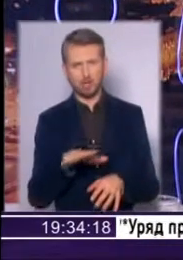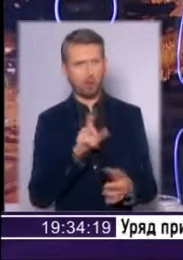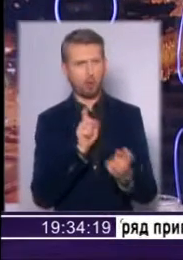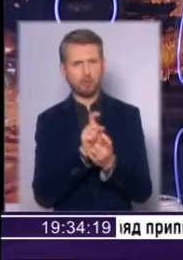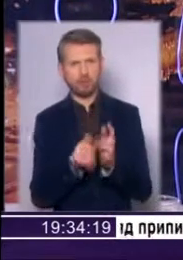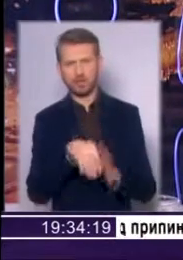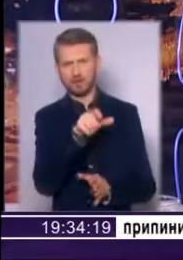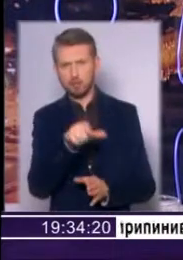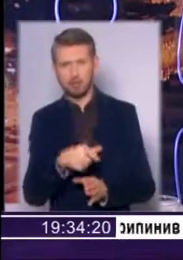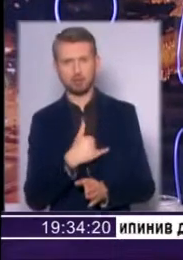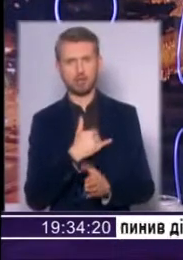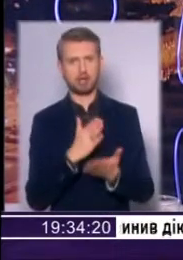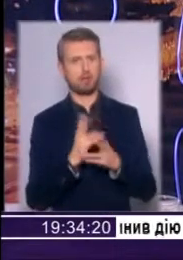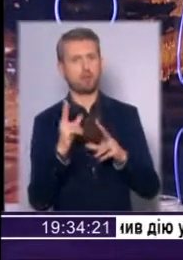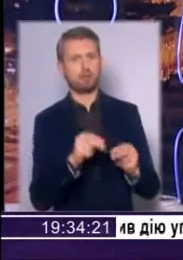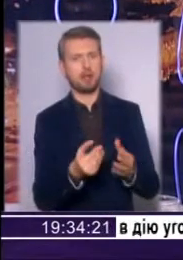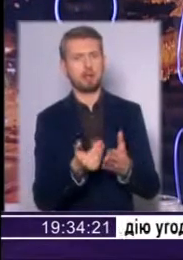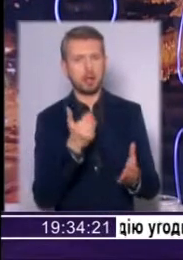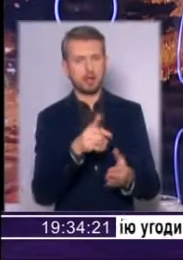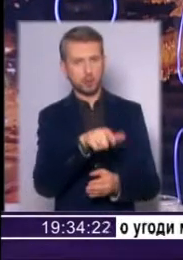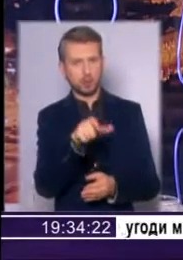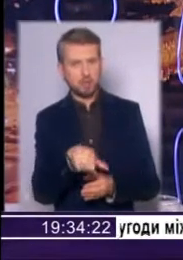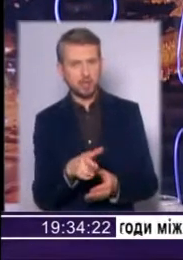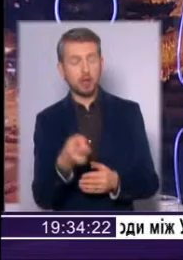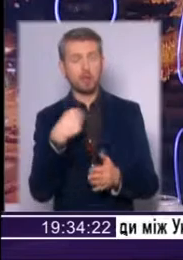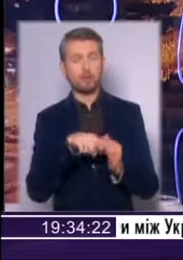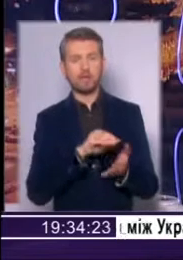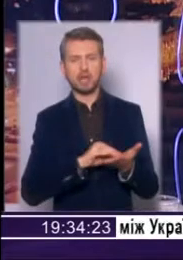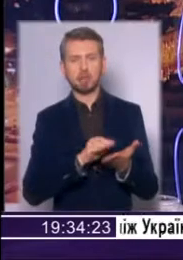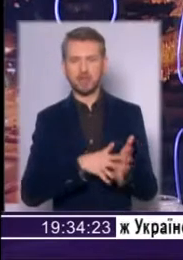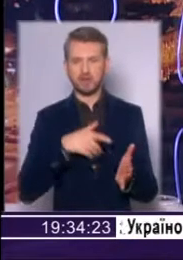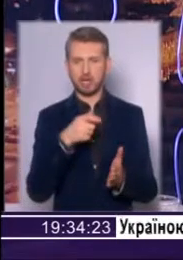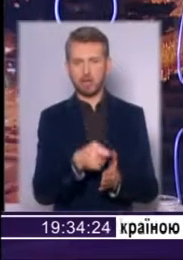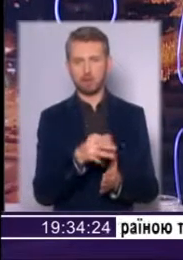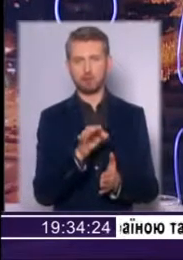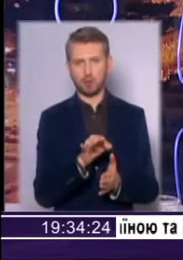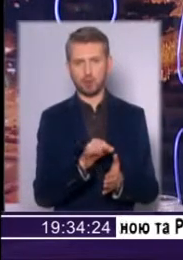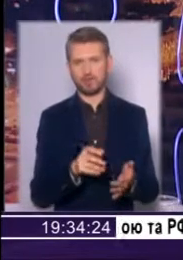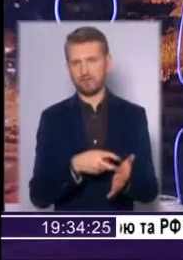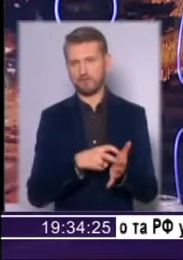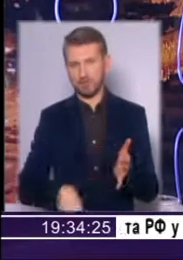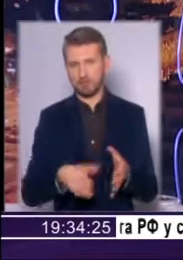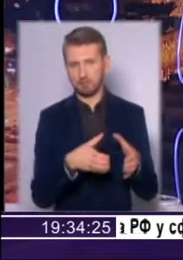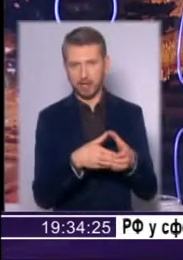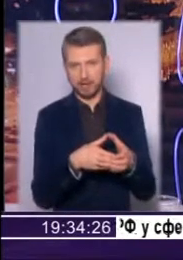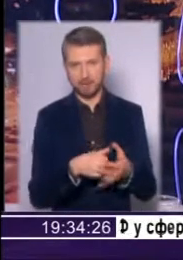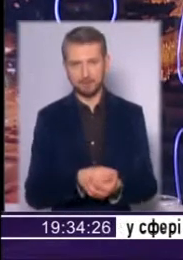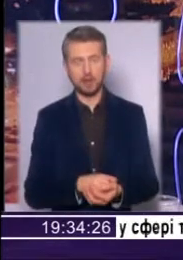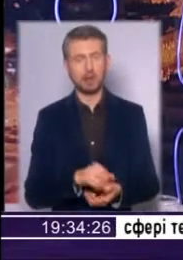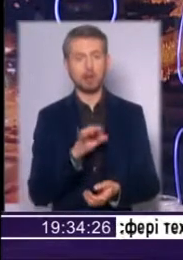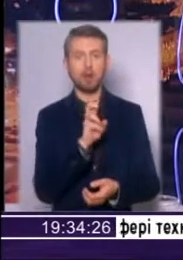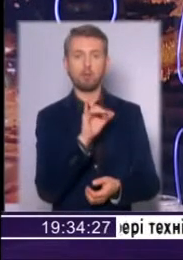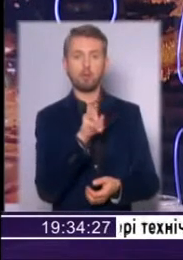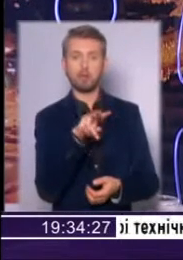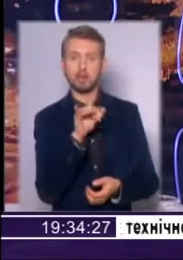виборцями, в мене там якісь зобов'язання перед виборцями свої є. І тому він написав заяву про призупинення членства в партії. Щодо Юрія Бублика,